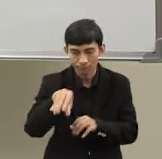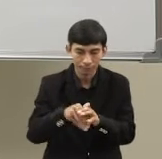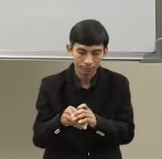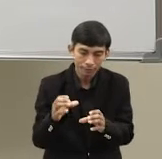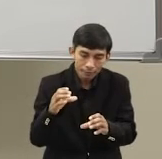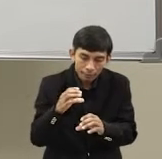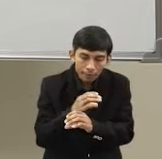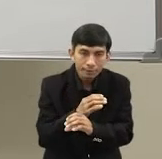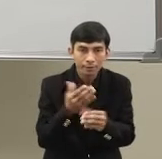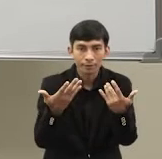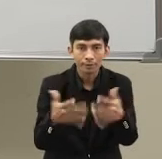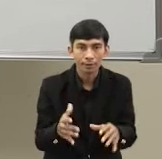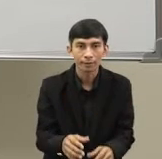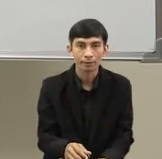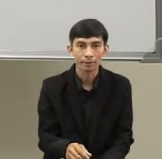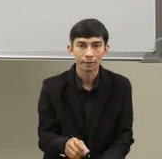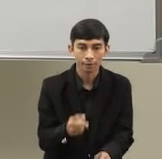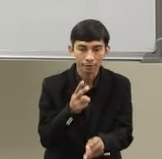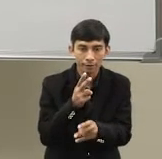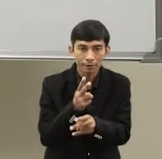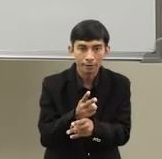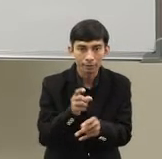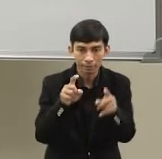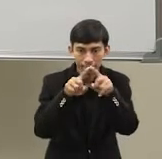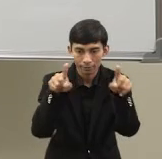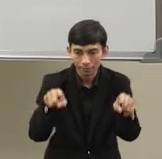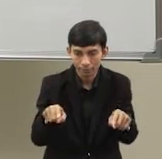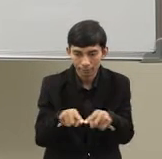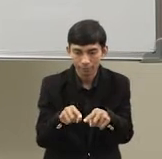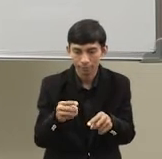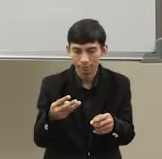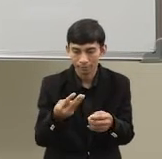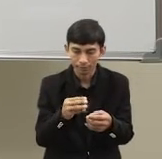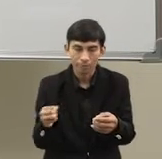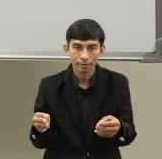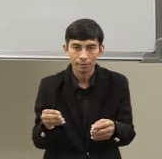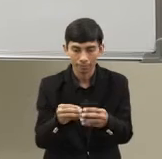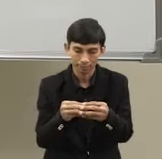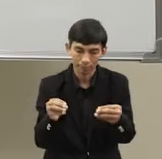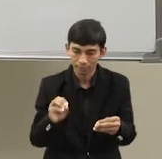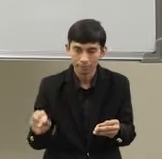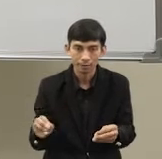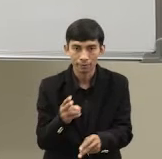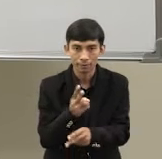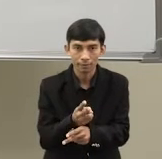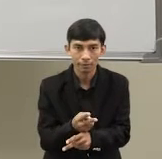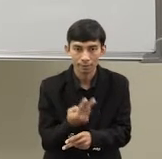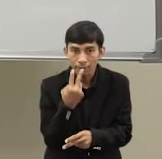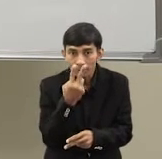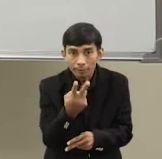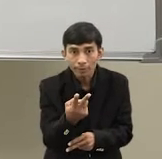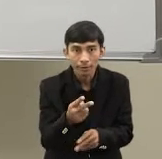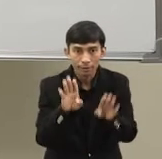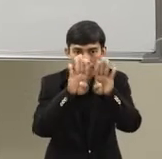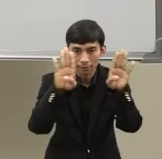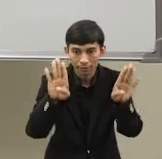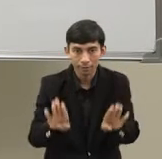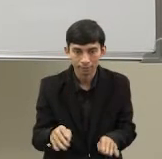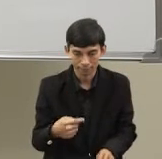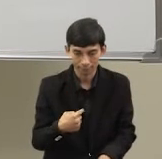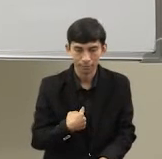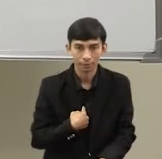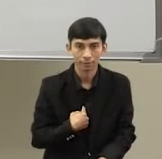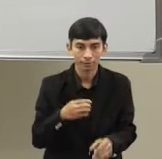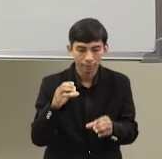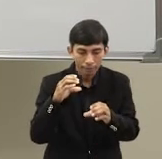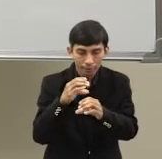chăng con ai đã khả đạt chân hay nâng phớt nâng tây xó tới hay xong tiên một lư đã khiên cho mùi nè kêu nâng kẹn